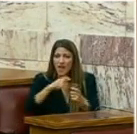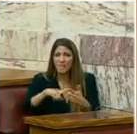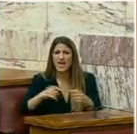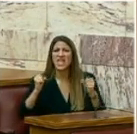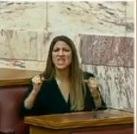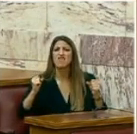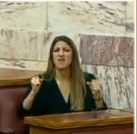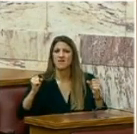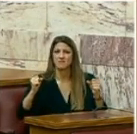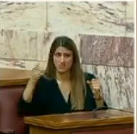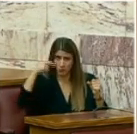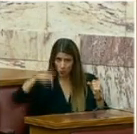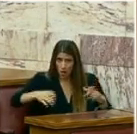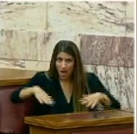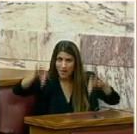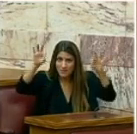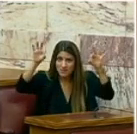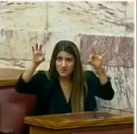υπάρχει.